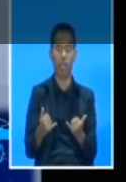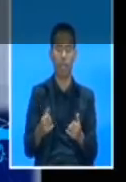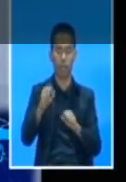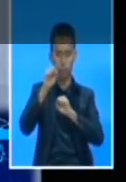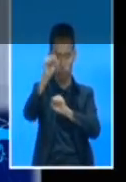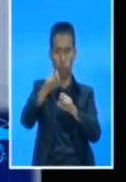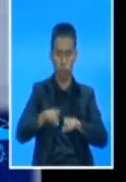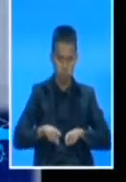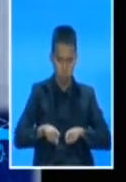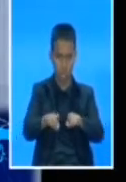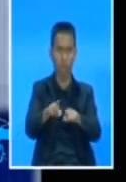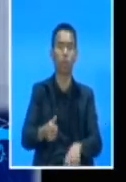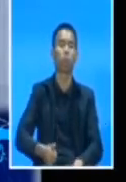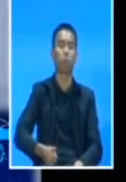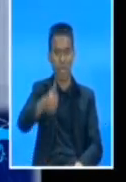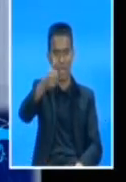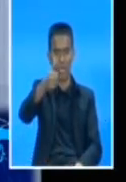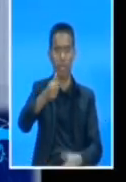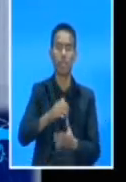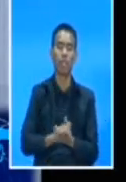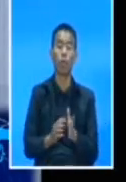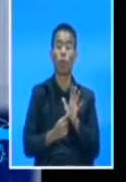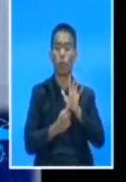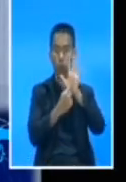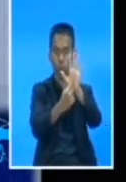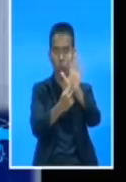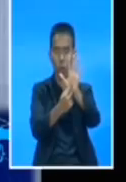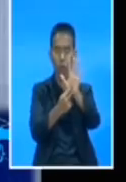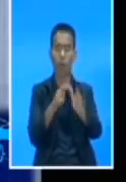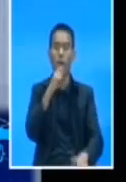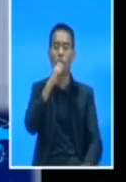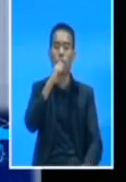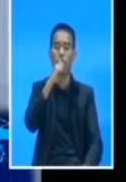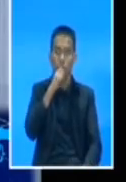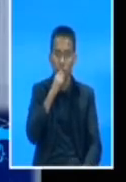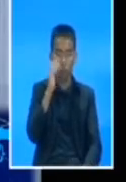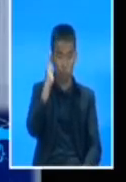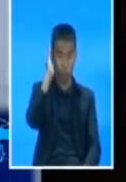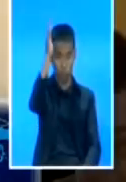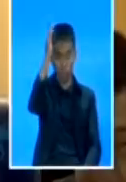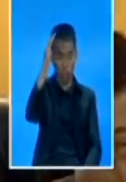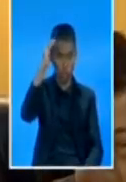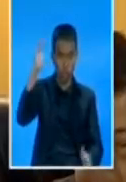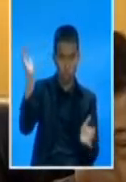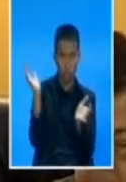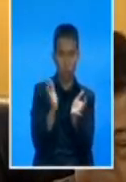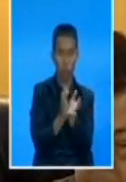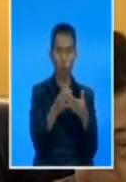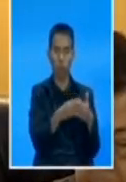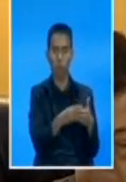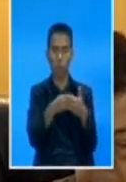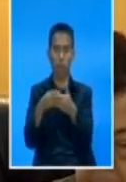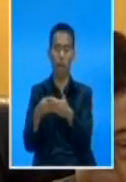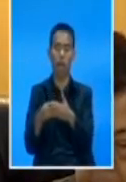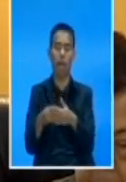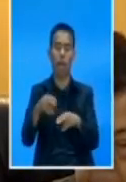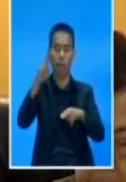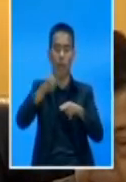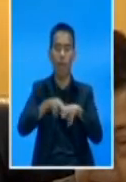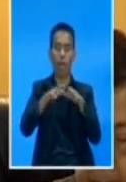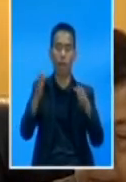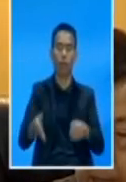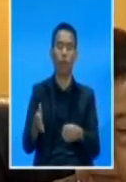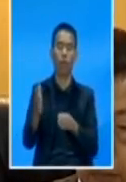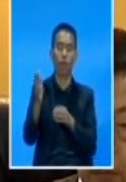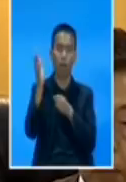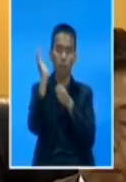ได้เลยครับตัวอย่างเช่นป่านกหวีดปี๊ดพรุ่งนี้ห้ามตำรวจนำผู้ต้องหามาแถลงข่าวเพราะเขายังบ